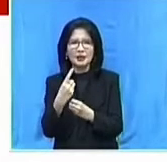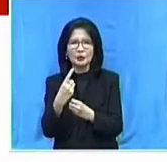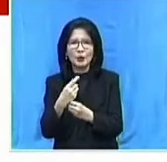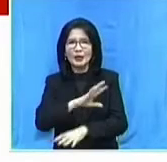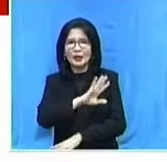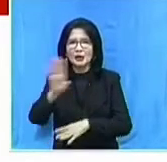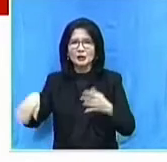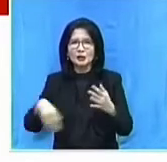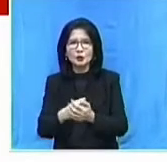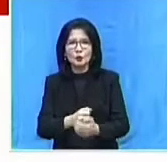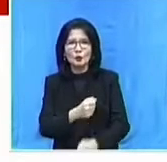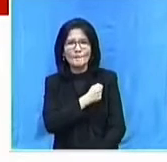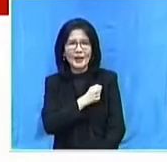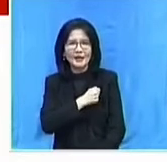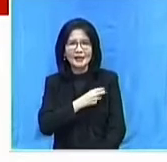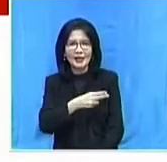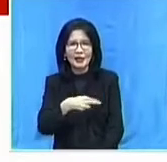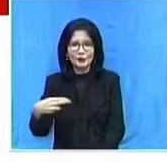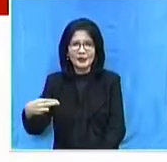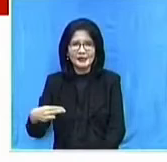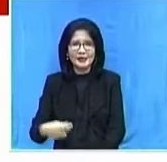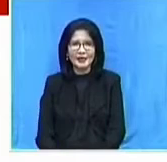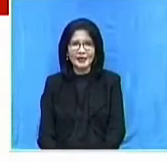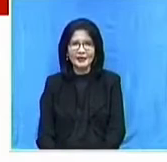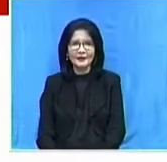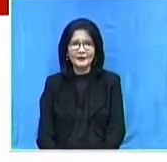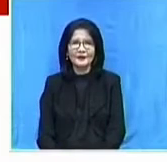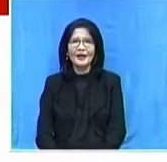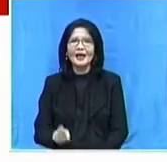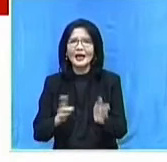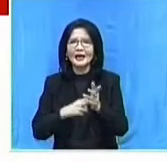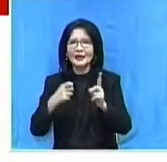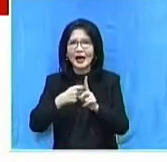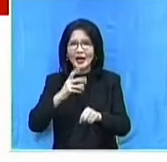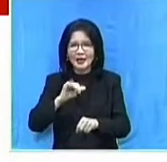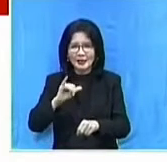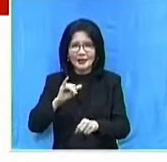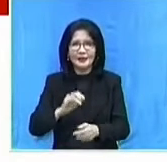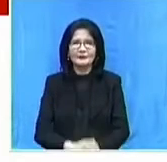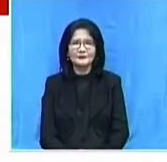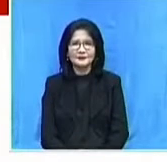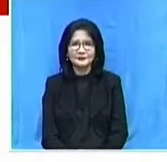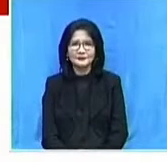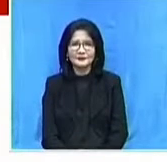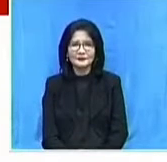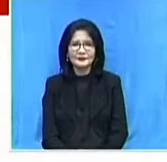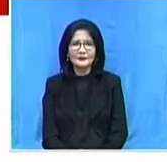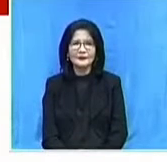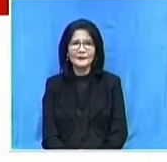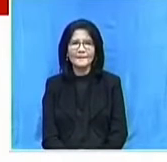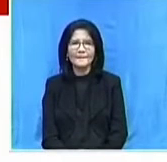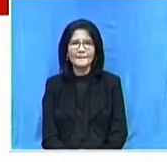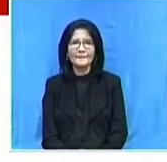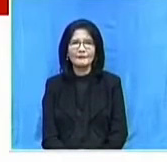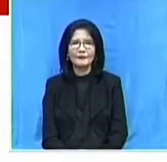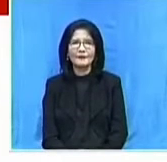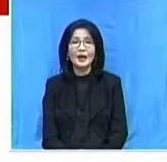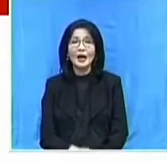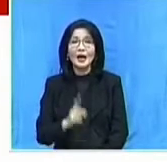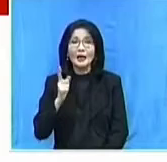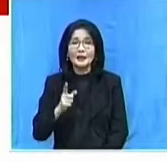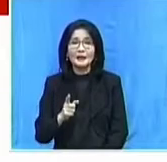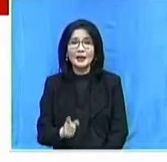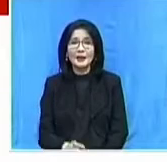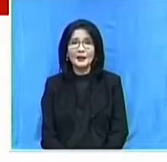seluruh anak bangsa di dalam negara kesatuan Republik Indonesia dalam